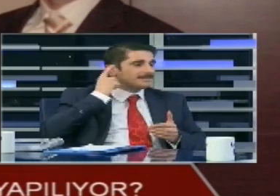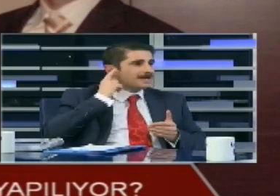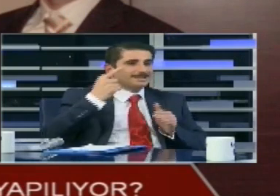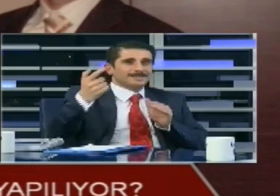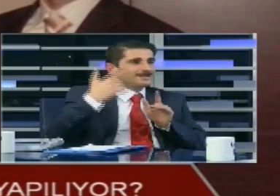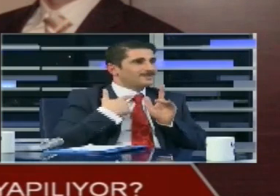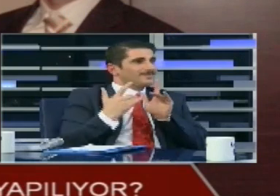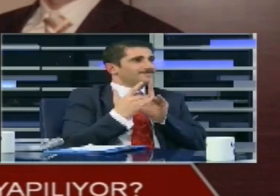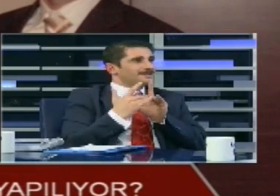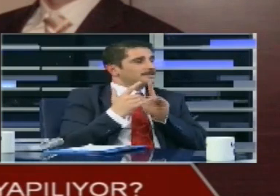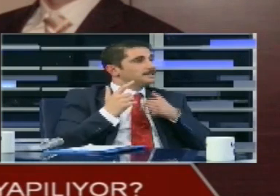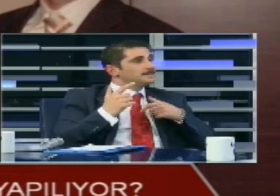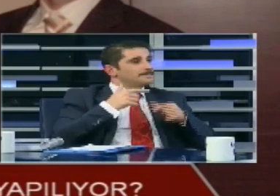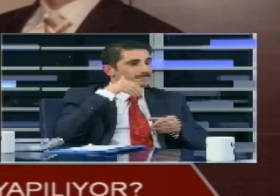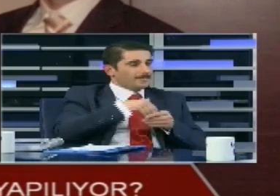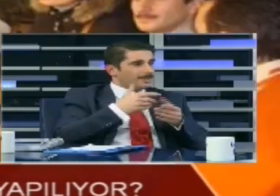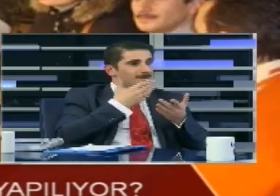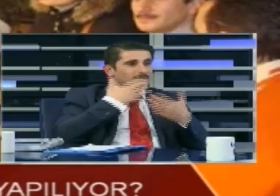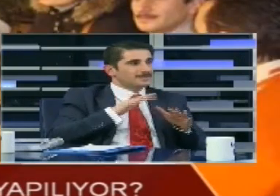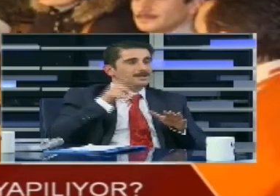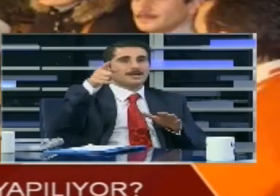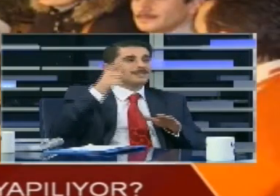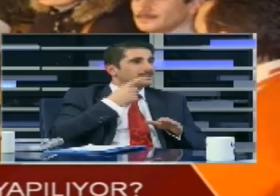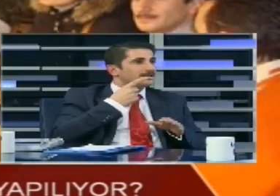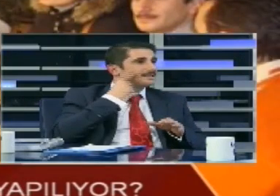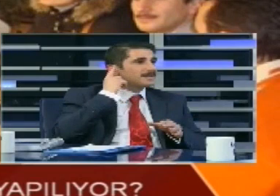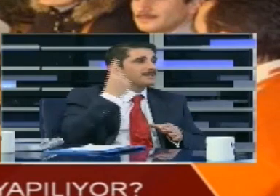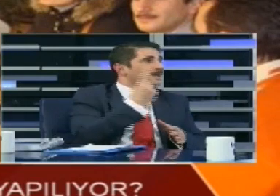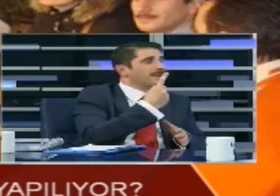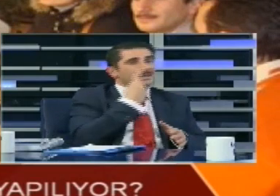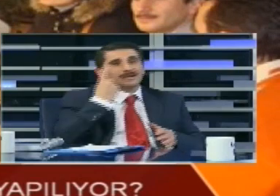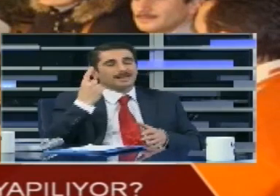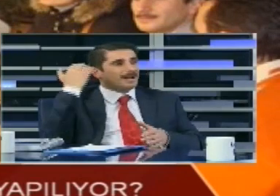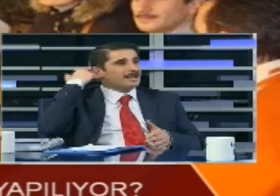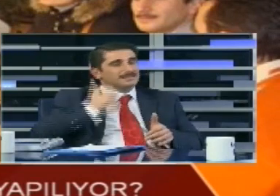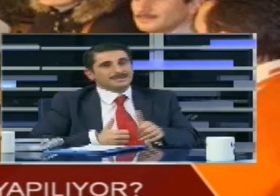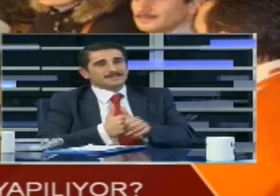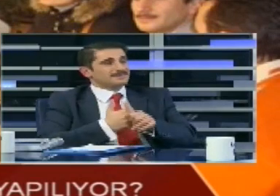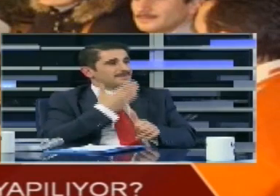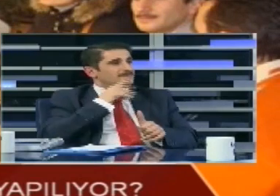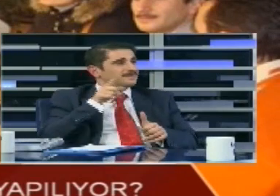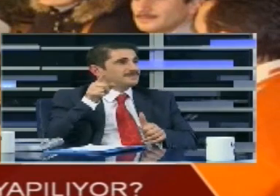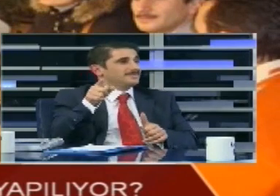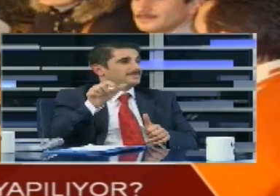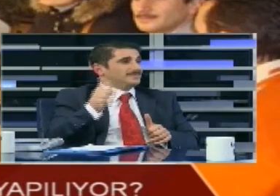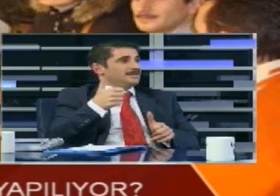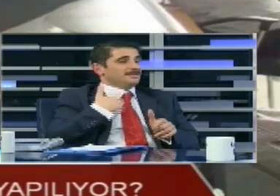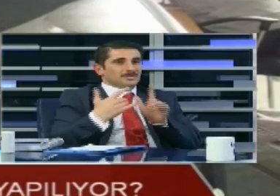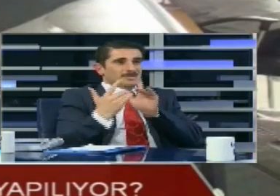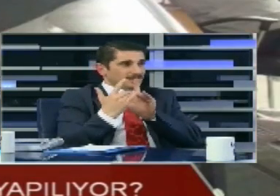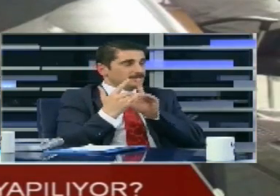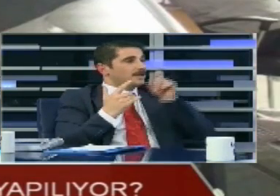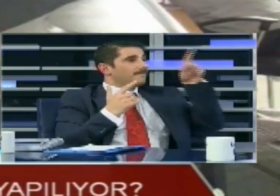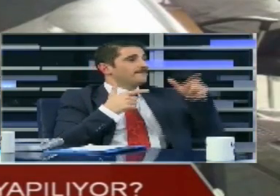seçilirsem ben de bir ilk milletvekili olacağım. Aynı zamanda Ümit arkadaşım da bir ilke imza attı.